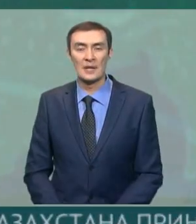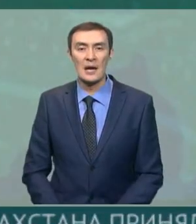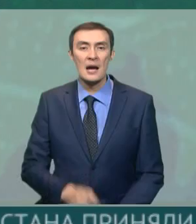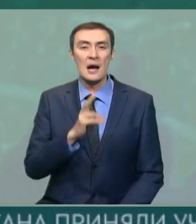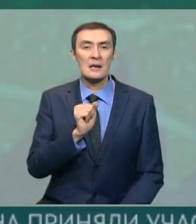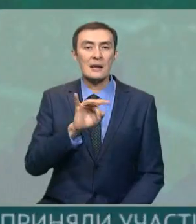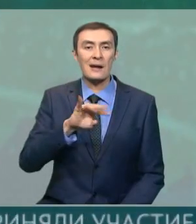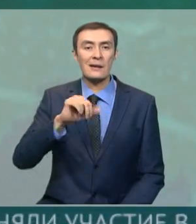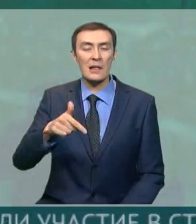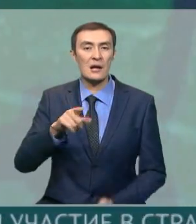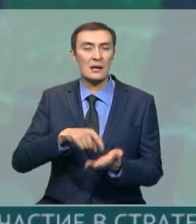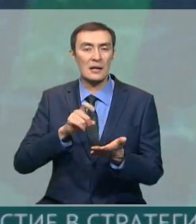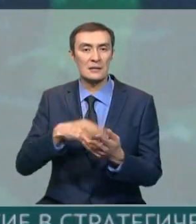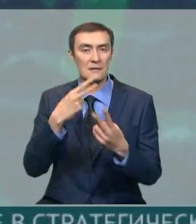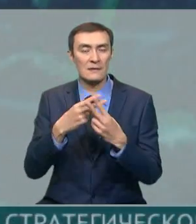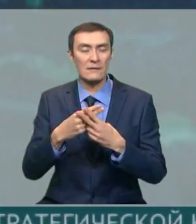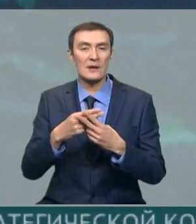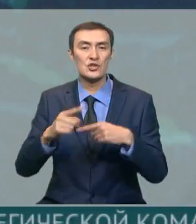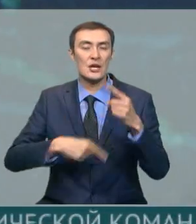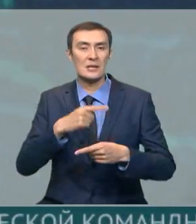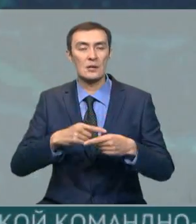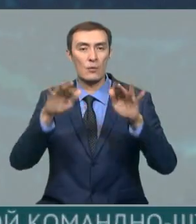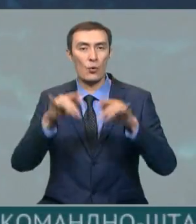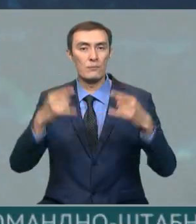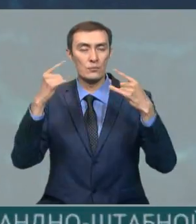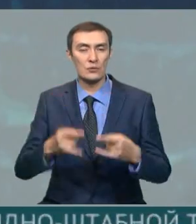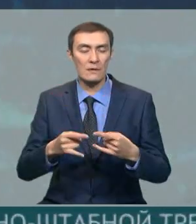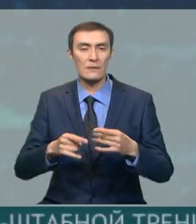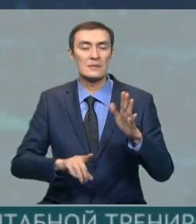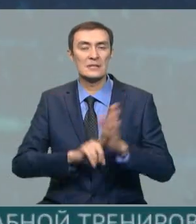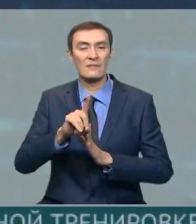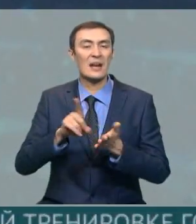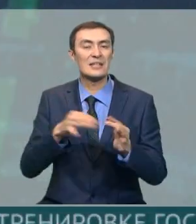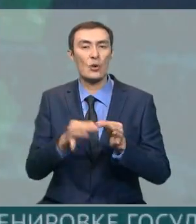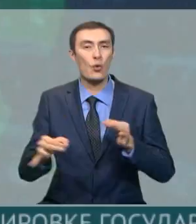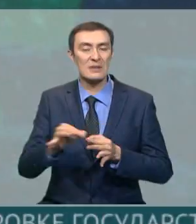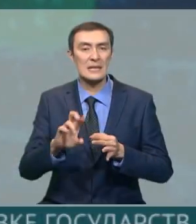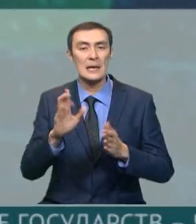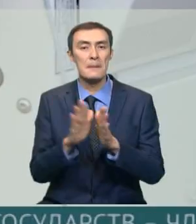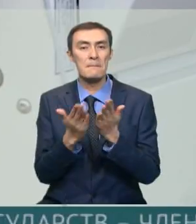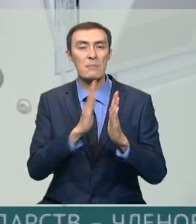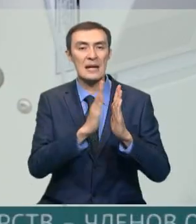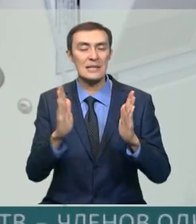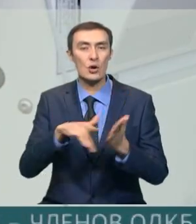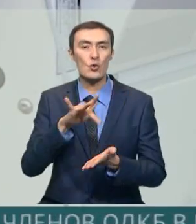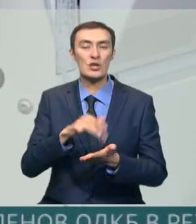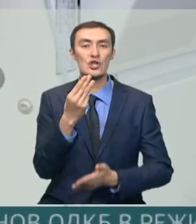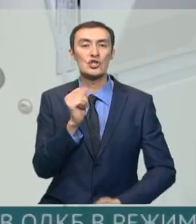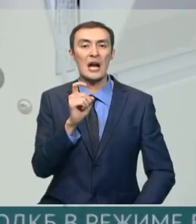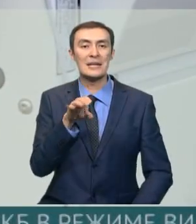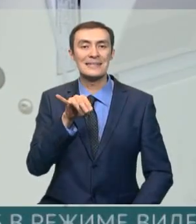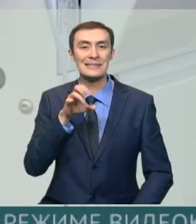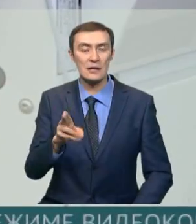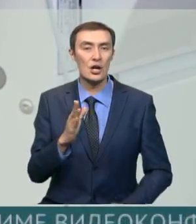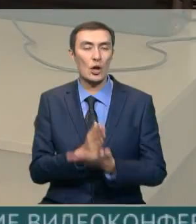«Карлаг в цифровом формате» под таким названием стартовал проект в Карагандинской области. Для библиотеки города Шахтинска, где и